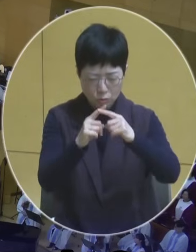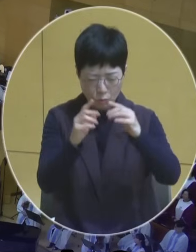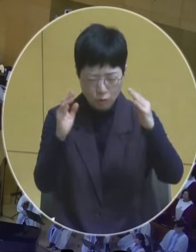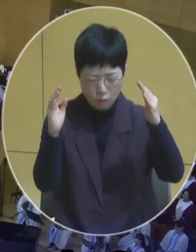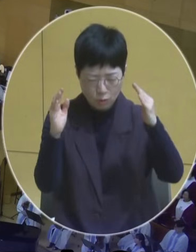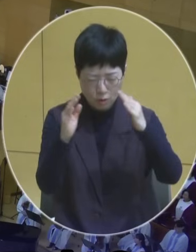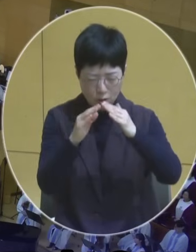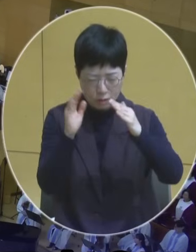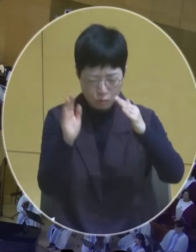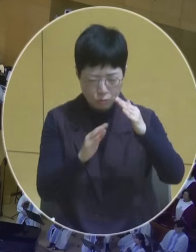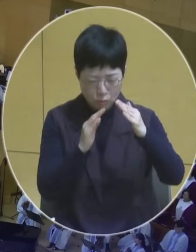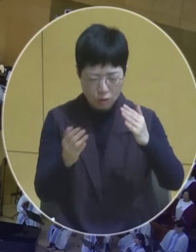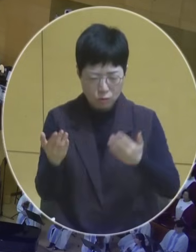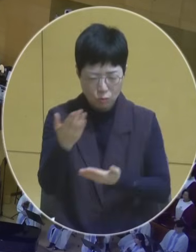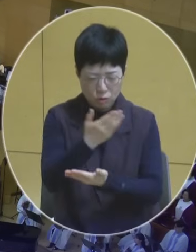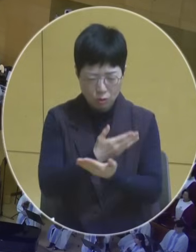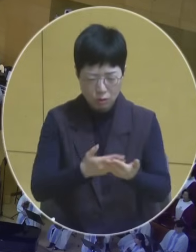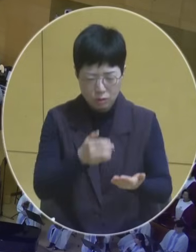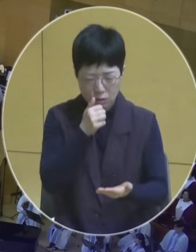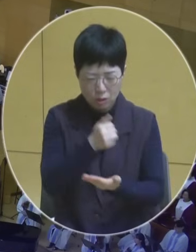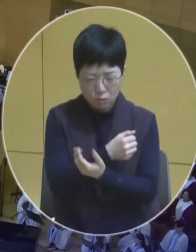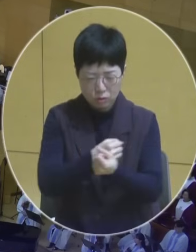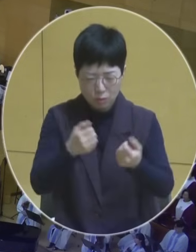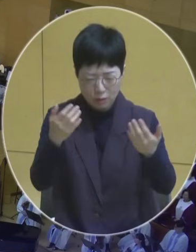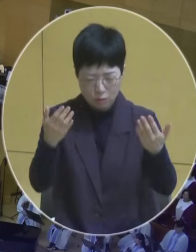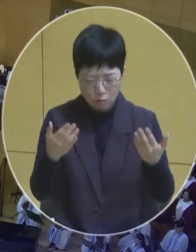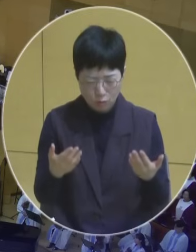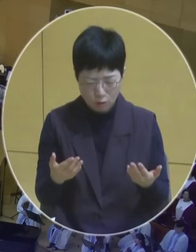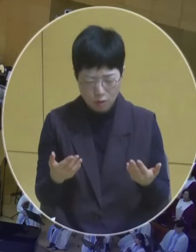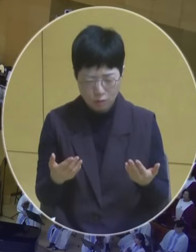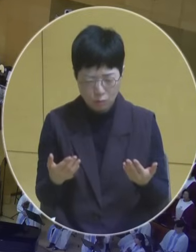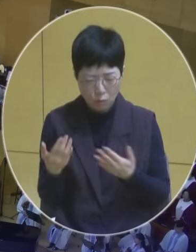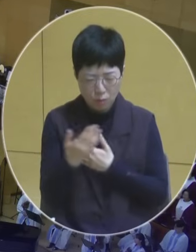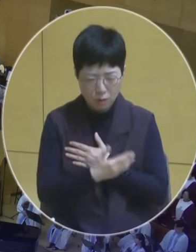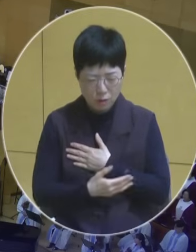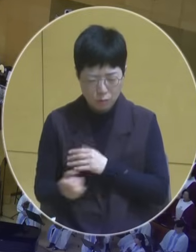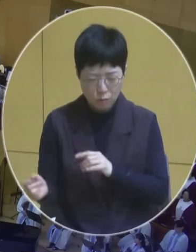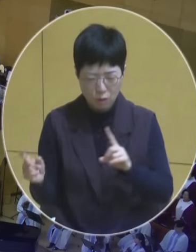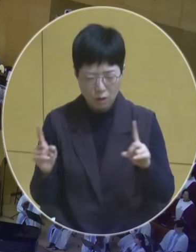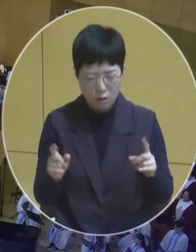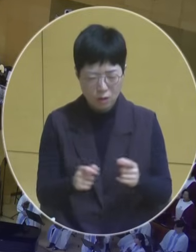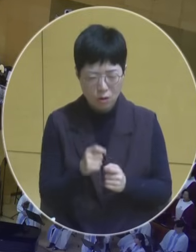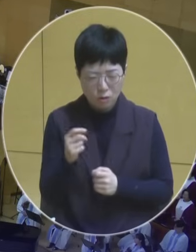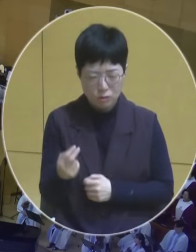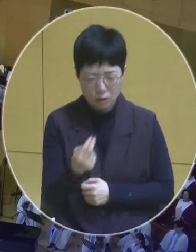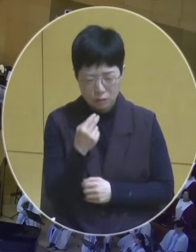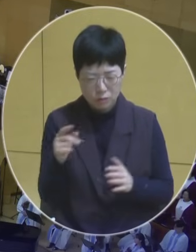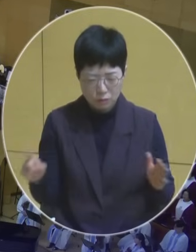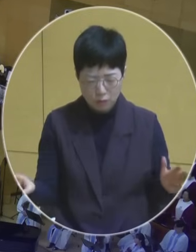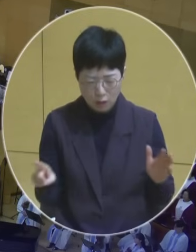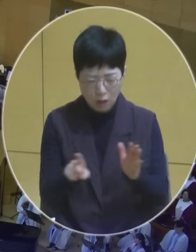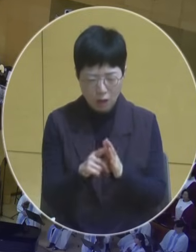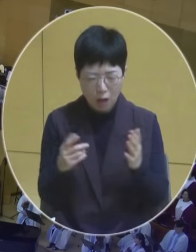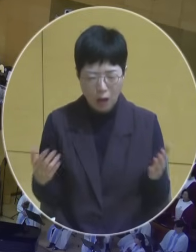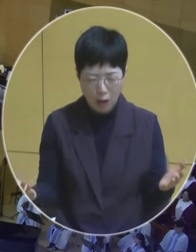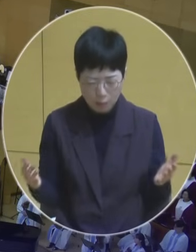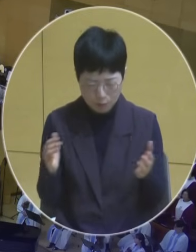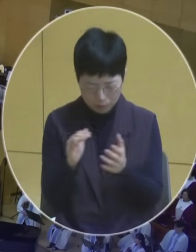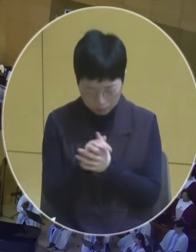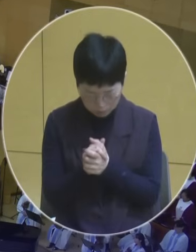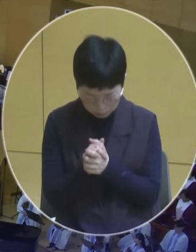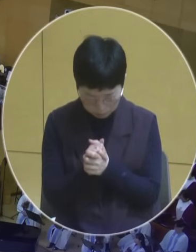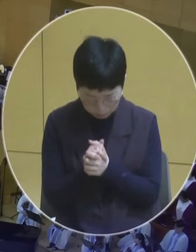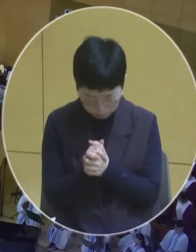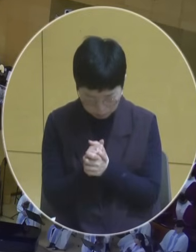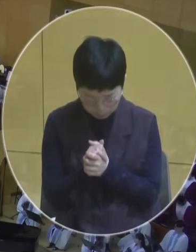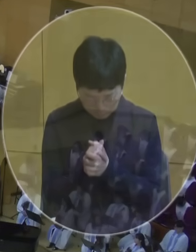공교회와 성도의 교제와 죄를 용서받는 것과 몸의 부활과 영생을 믿습니다.